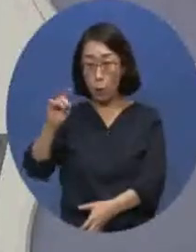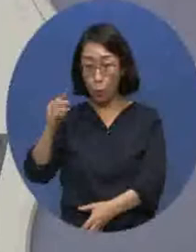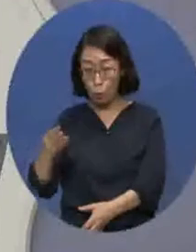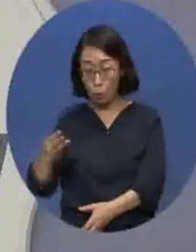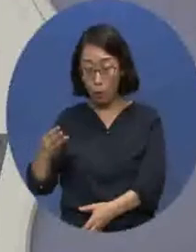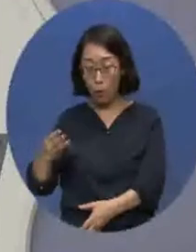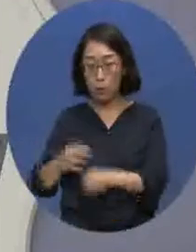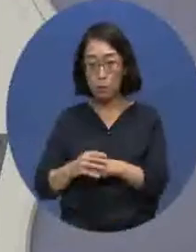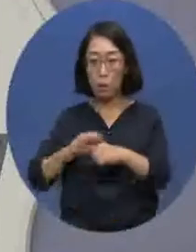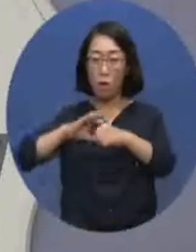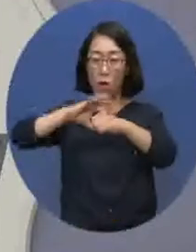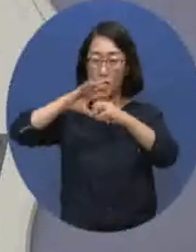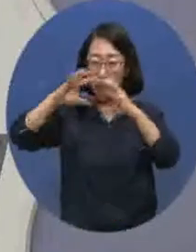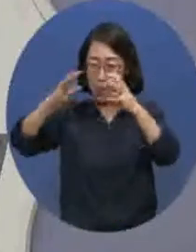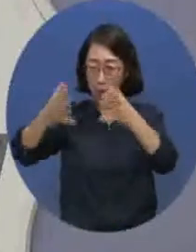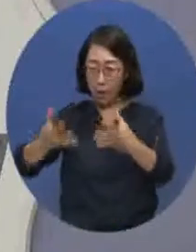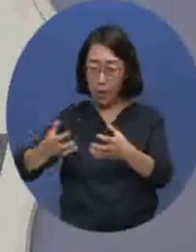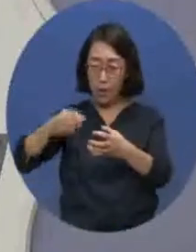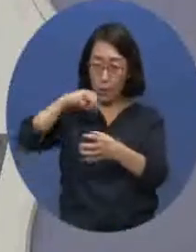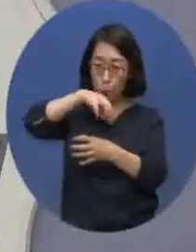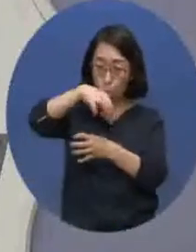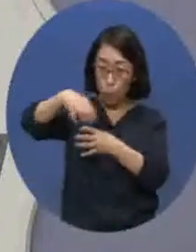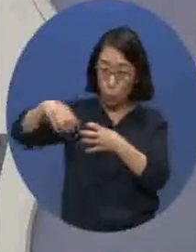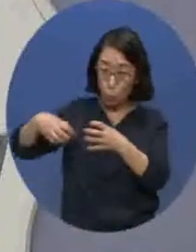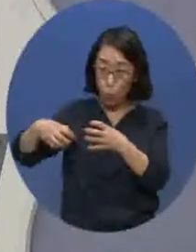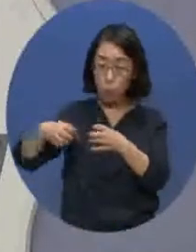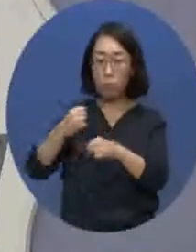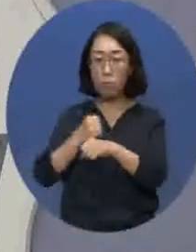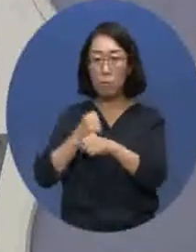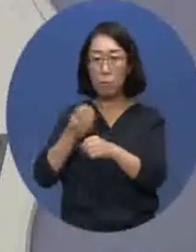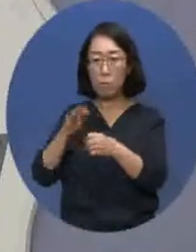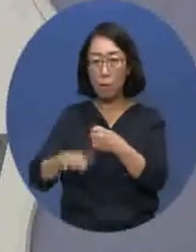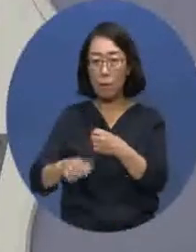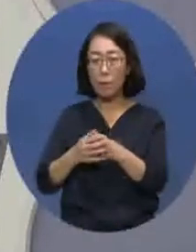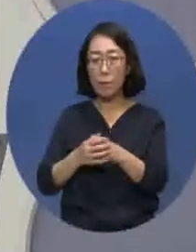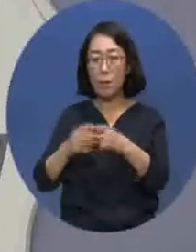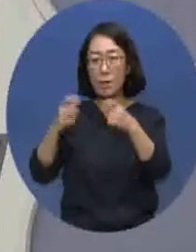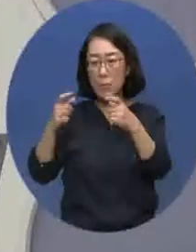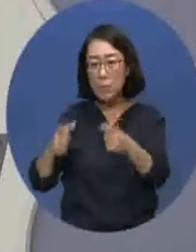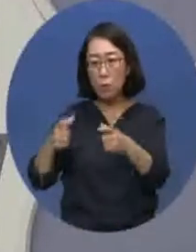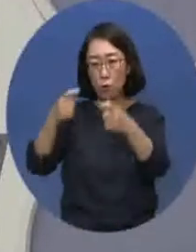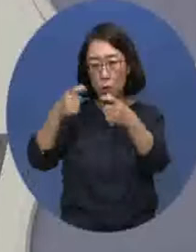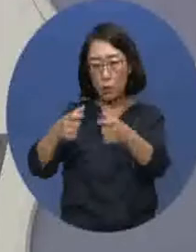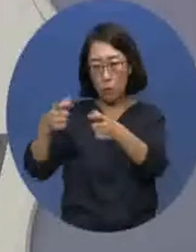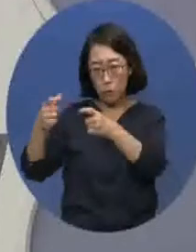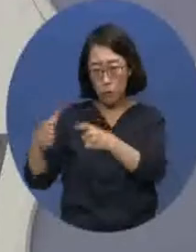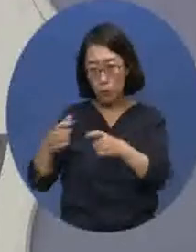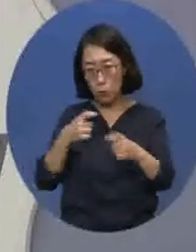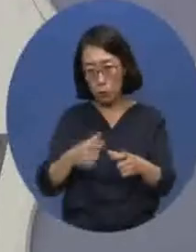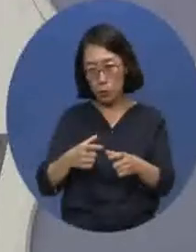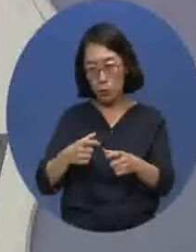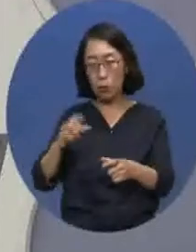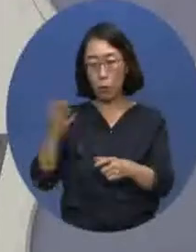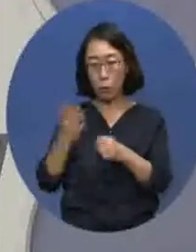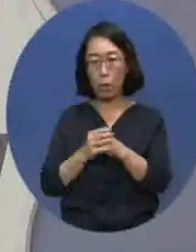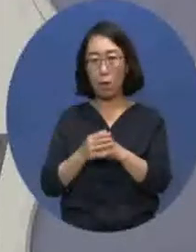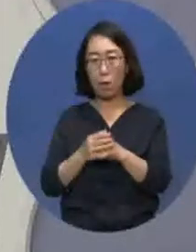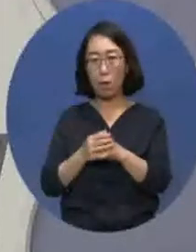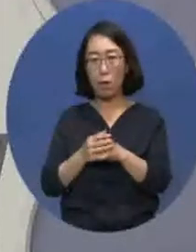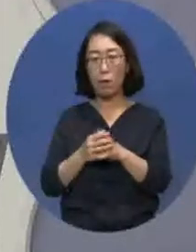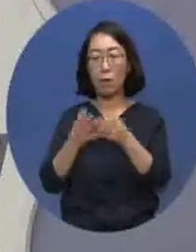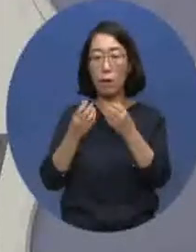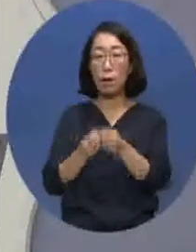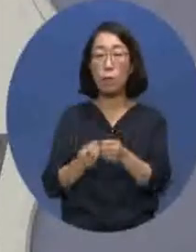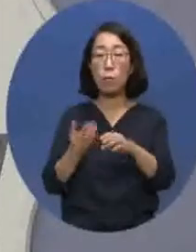세계를 무대로 우리가 누볐다 면 이제는 완전히 로 칼로 정착에 되어지고 있습니다 일단 우리가